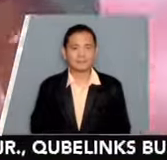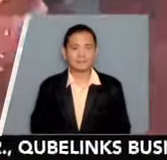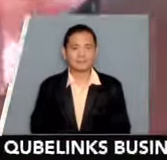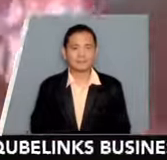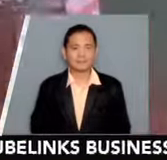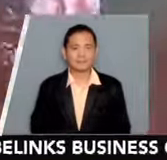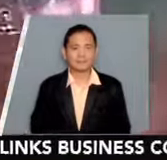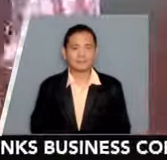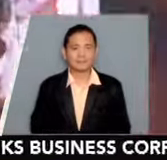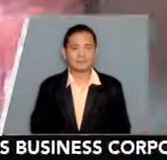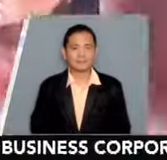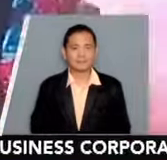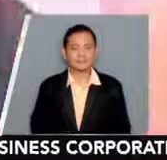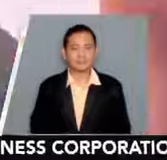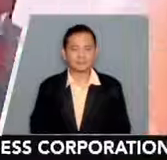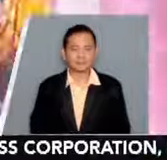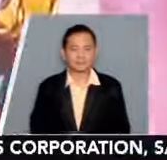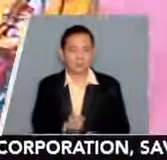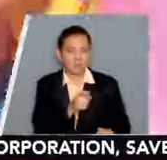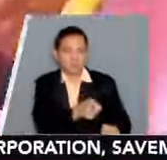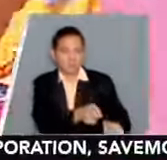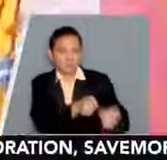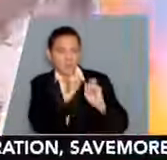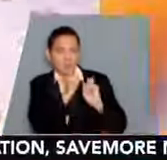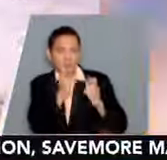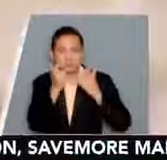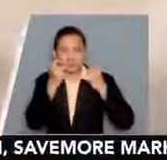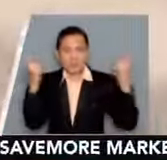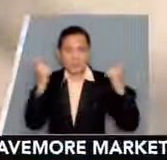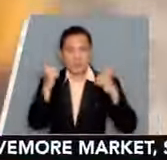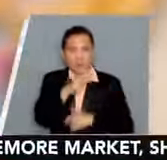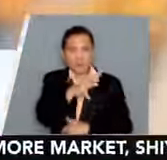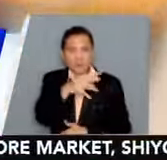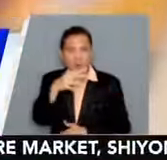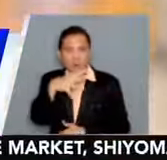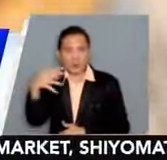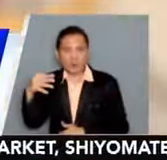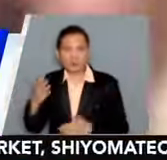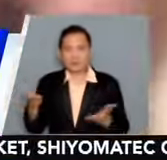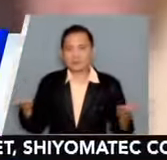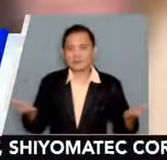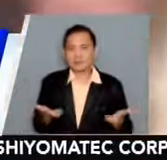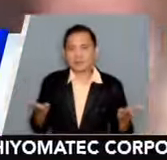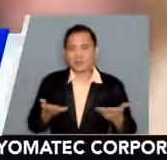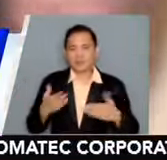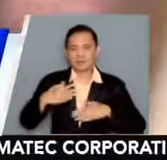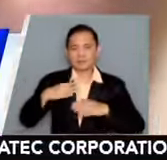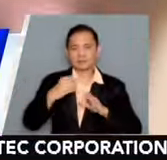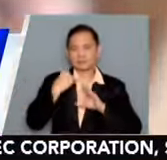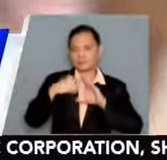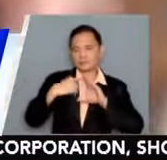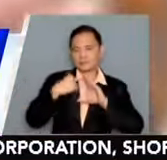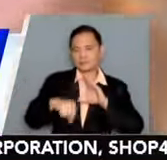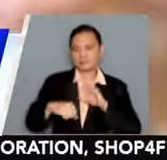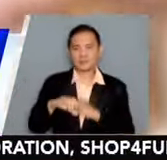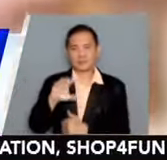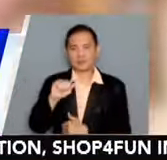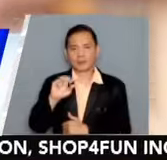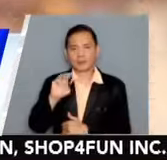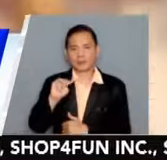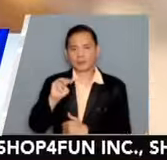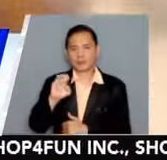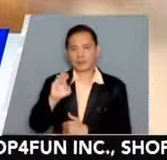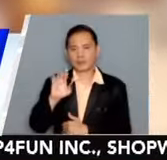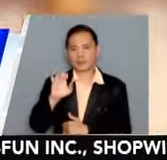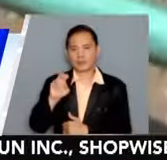Nakahuli ng malalaking pusit ang ilang mangisda sa dagat ng Pasakaw, Camarines Sur. 5 kilo hanggang 12 kilong timbang ng kada